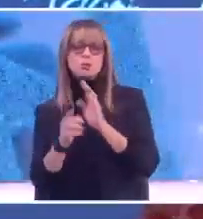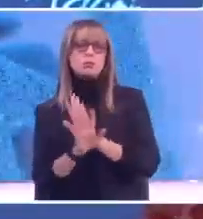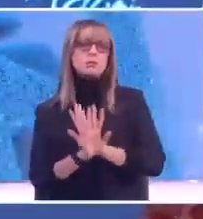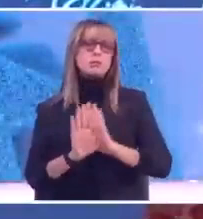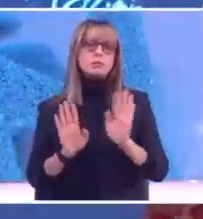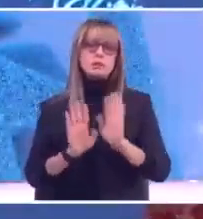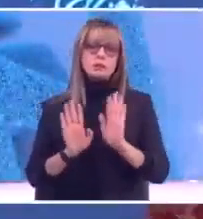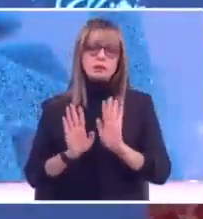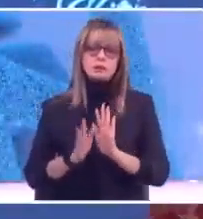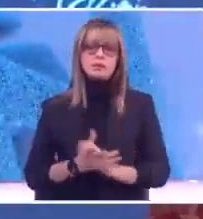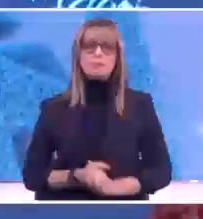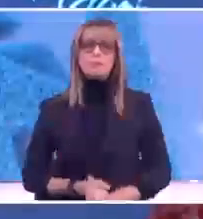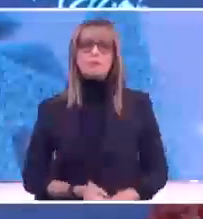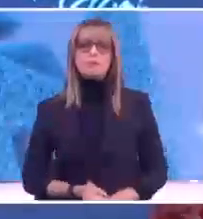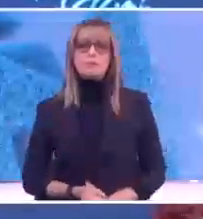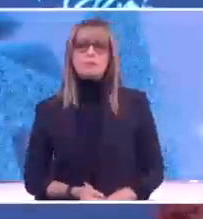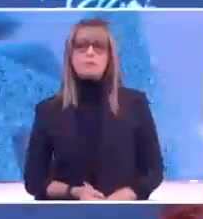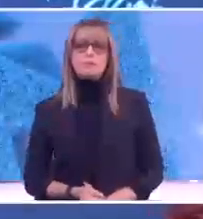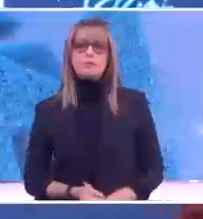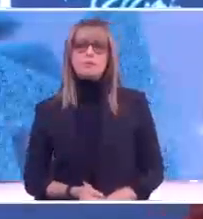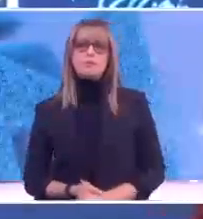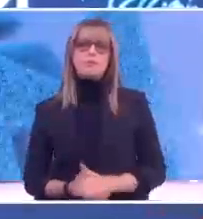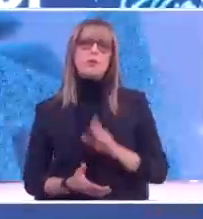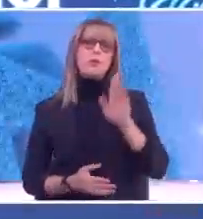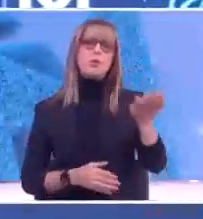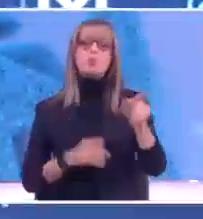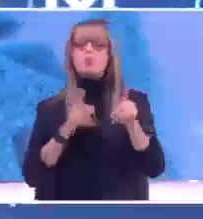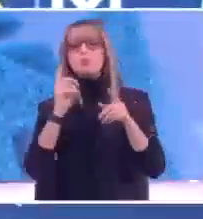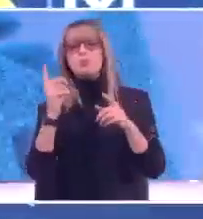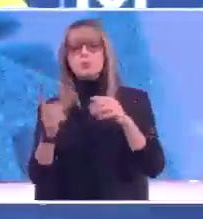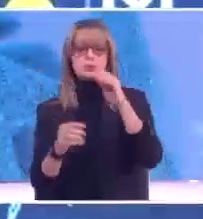kapı arkalarında ahbaplık ederek değil,